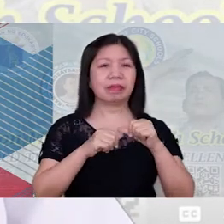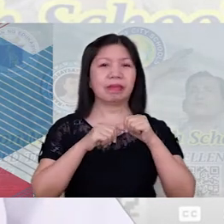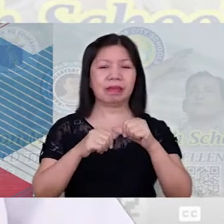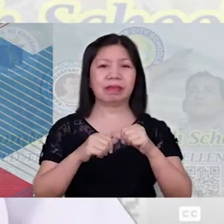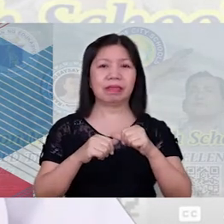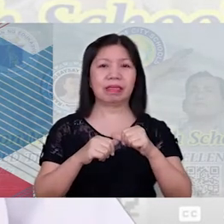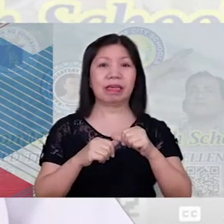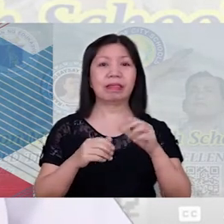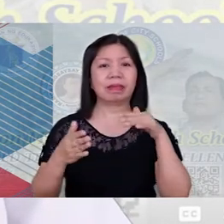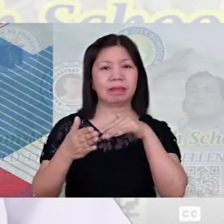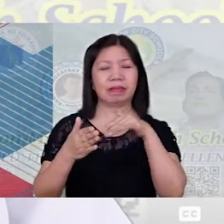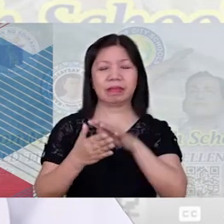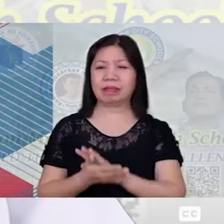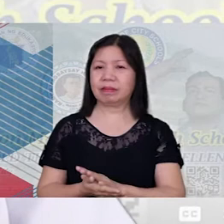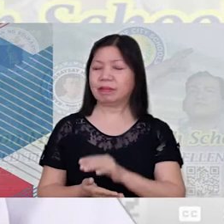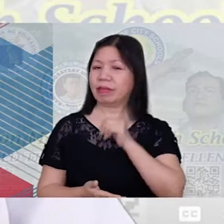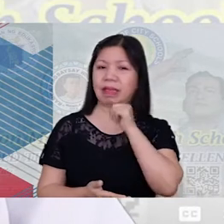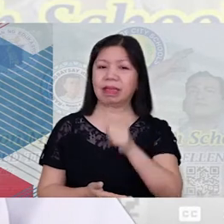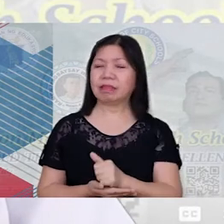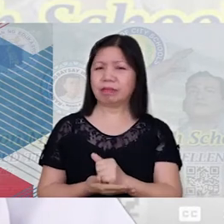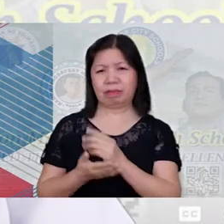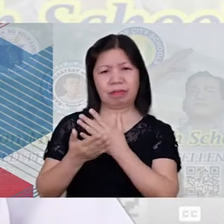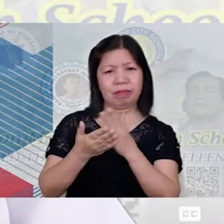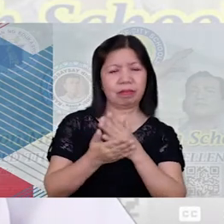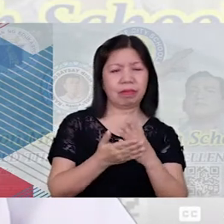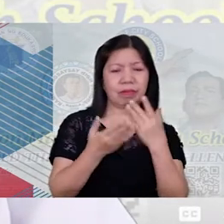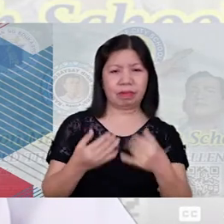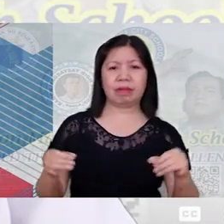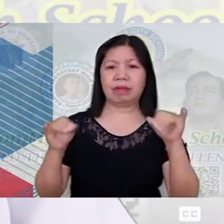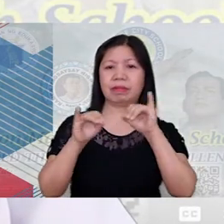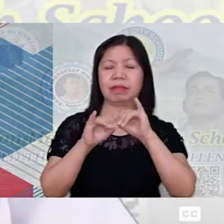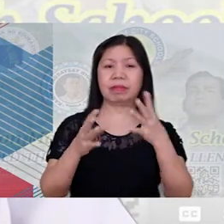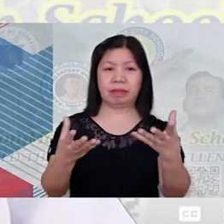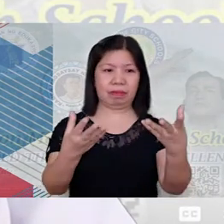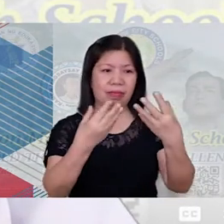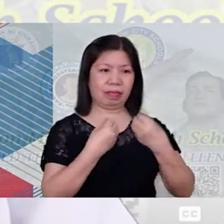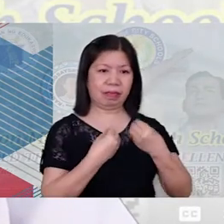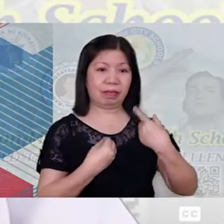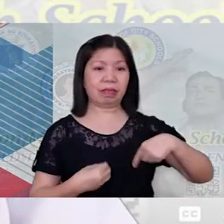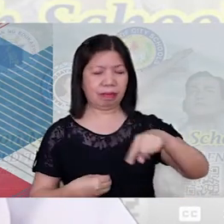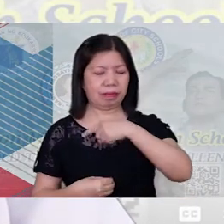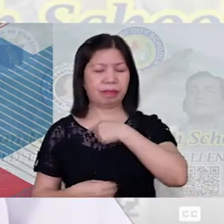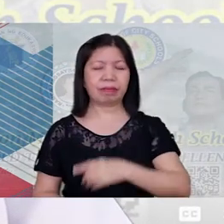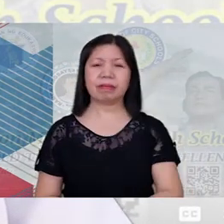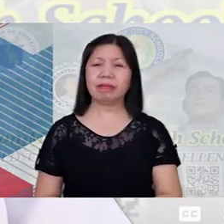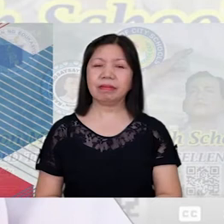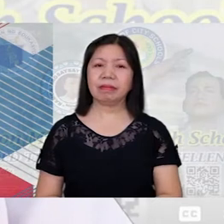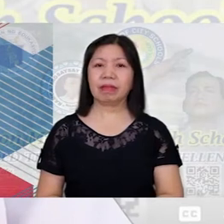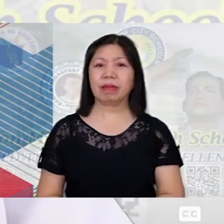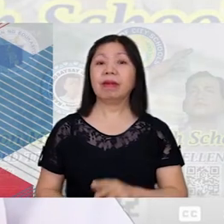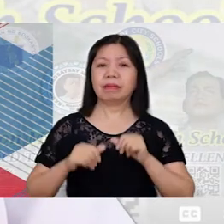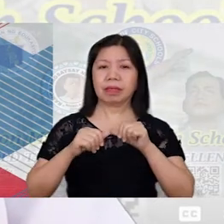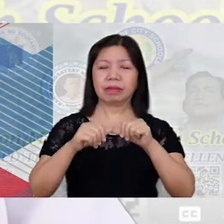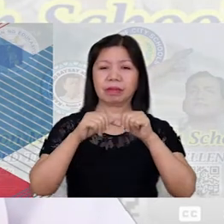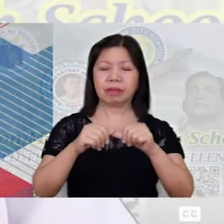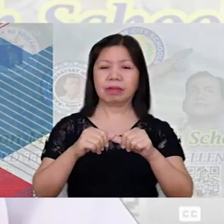pagpatuloy ang aming pag-aaral. Hindi namin sasayangin ang magandang oportunidad na ibinigay ninyo sa amin.